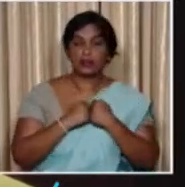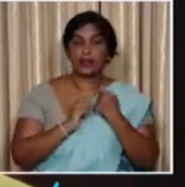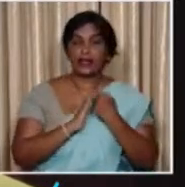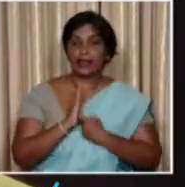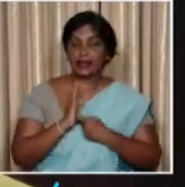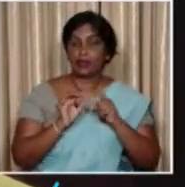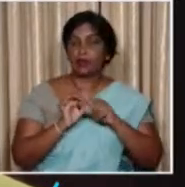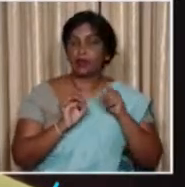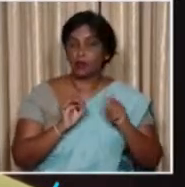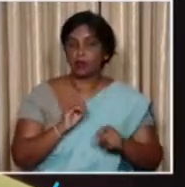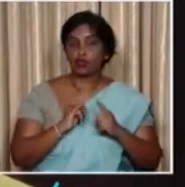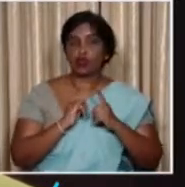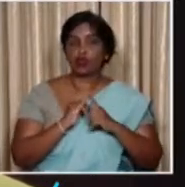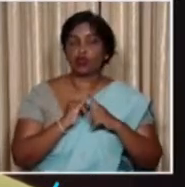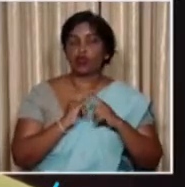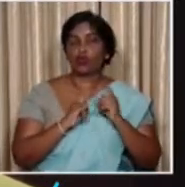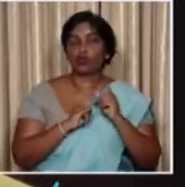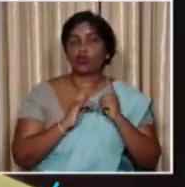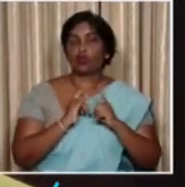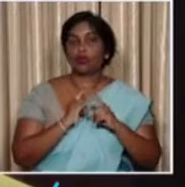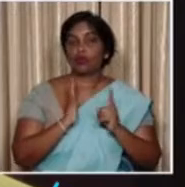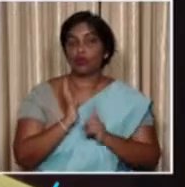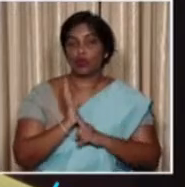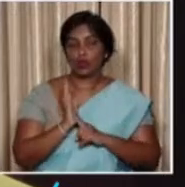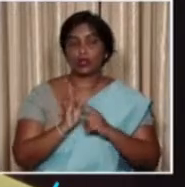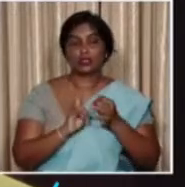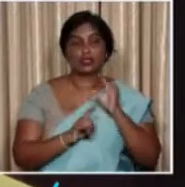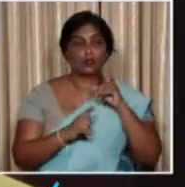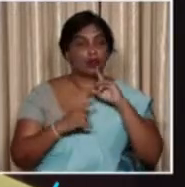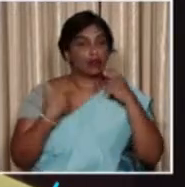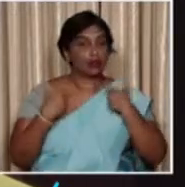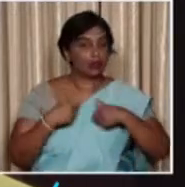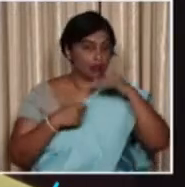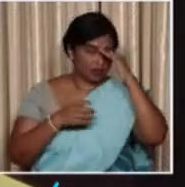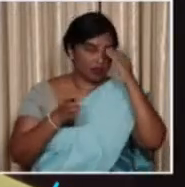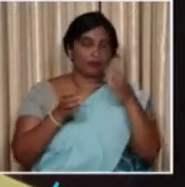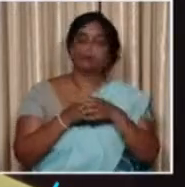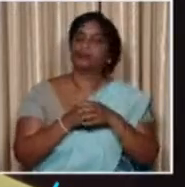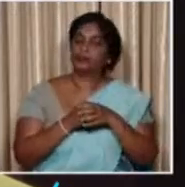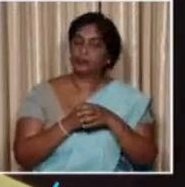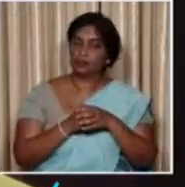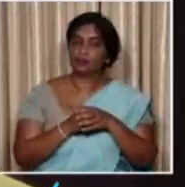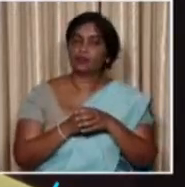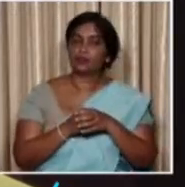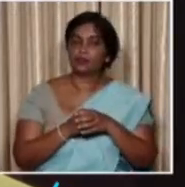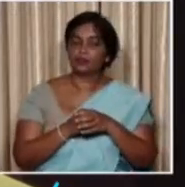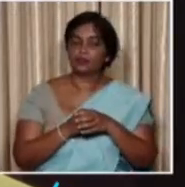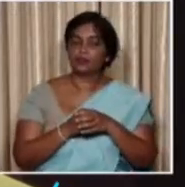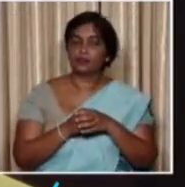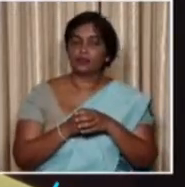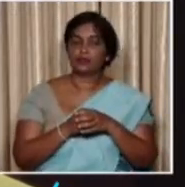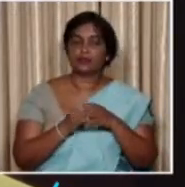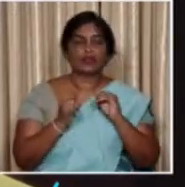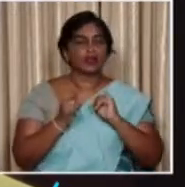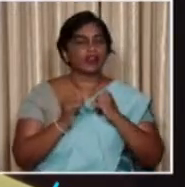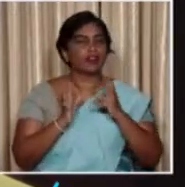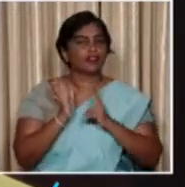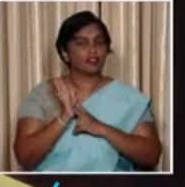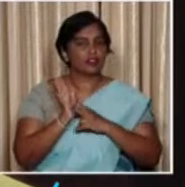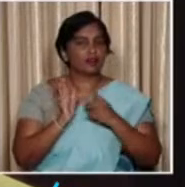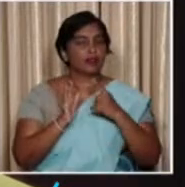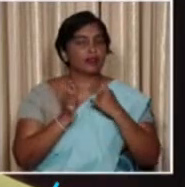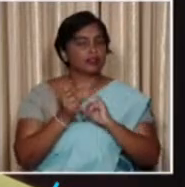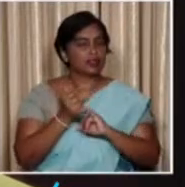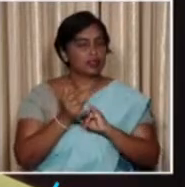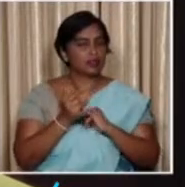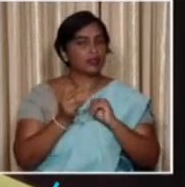මණ්ඩලයේ උපුල් ජයසූරිය ජනාධිපති නීතිඥතුමාගේ නායකත්වයෙන් මෙහෙවීමෙන් විශ්වක පීරිස්, සඳමාල රාජපක්ෂ, ඉරංග